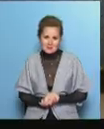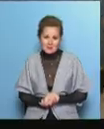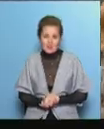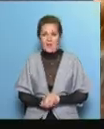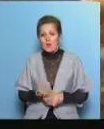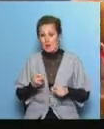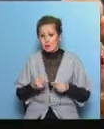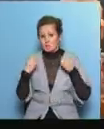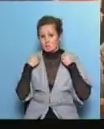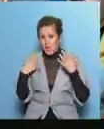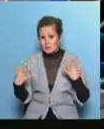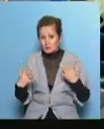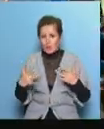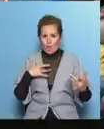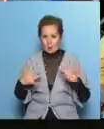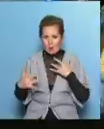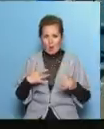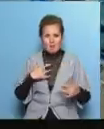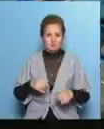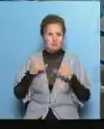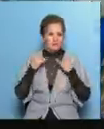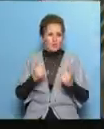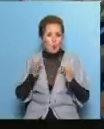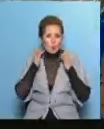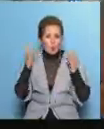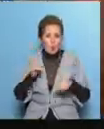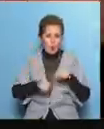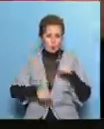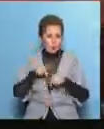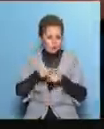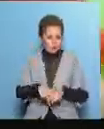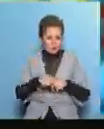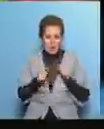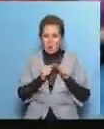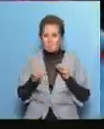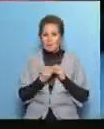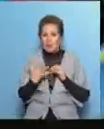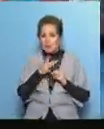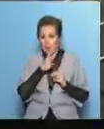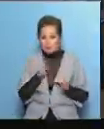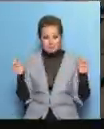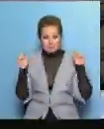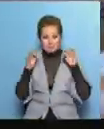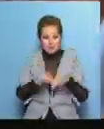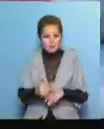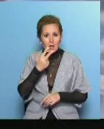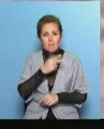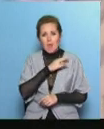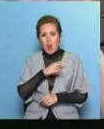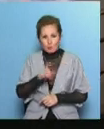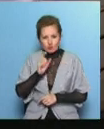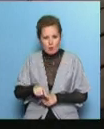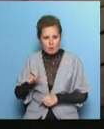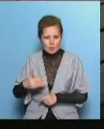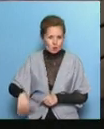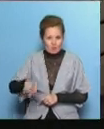Праздничные номера артисты посвящают юбилею родного цирка. За 15 лет представление в Ижевске посмотрели почти 3 миллиона человек со всей страны. На